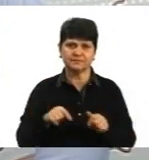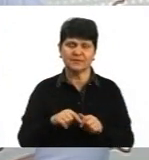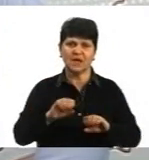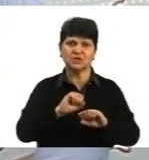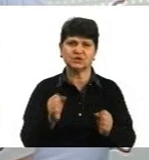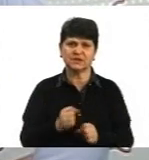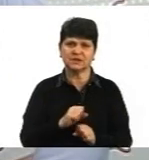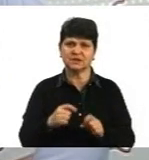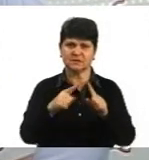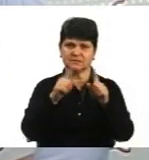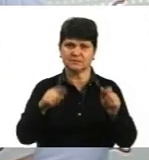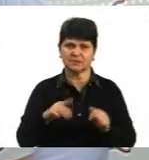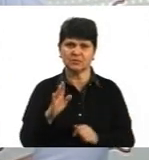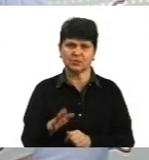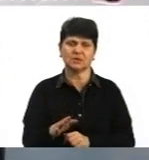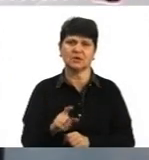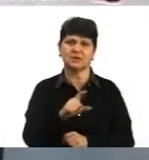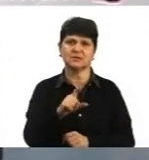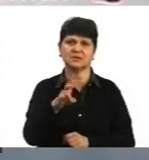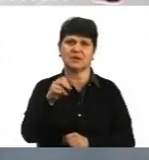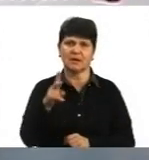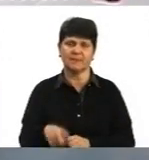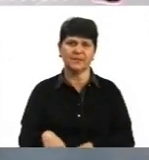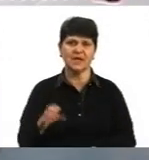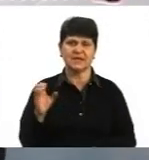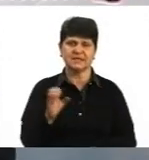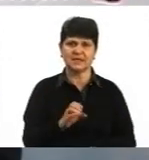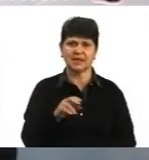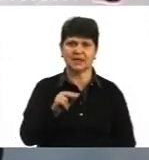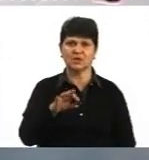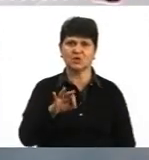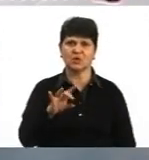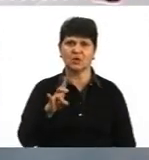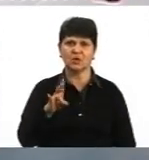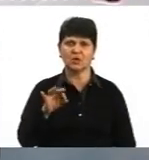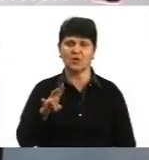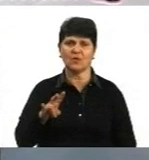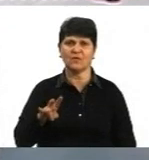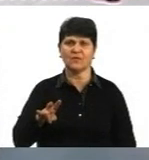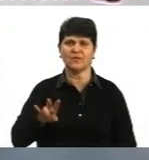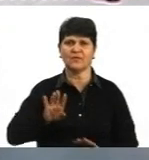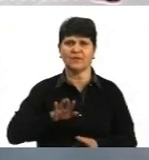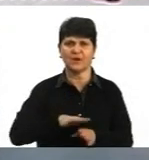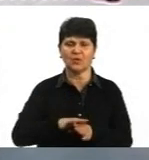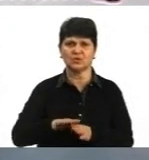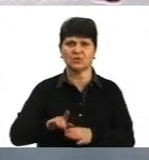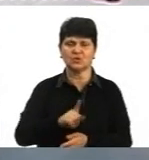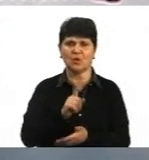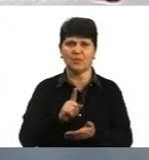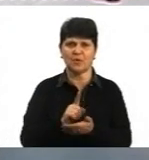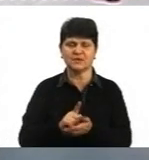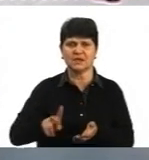необхідно рухатися. Угу. Сергій Чернов, виконувач обов'язки директора комунального підприємства